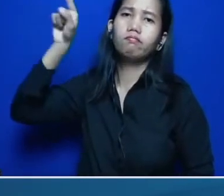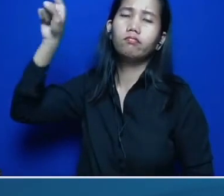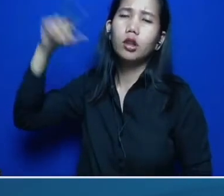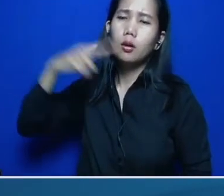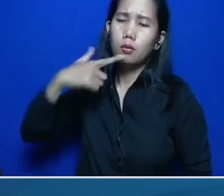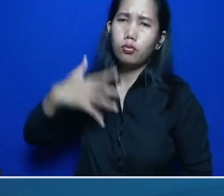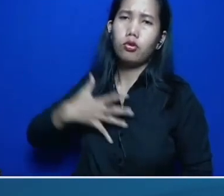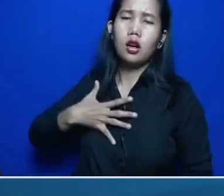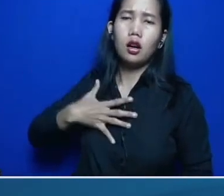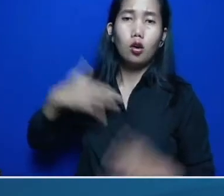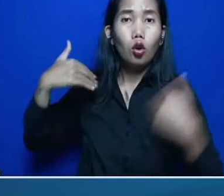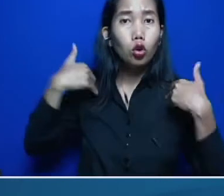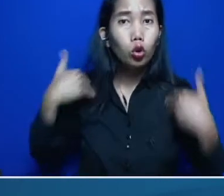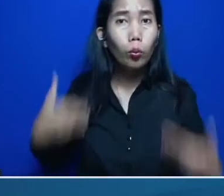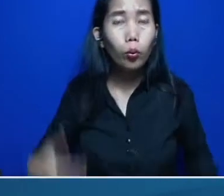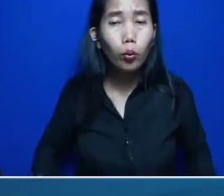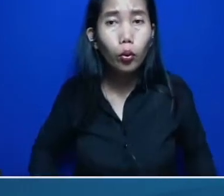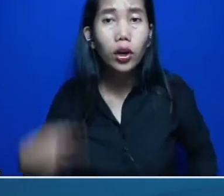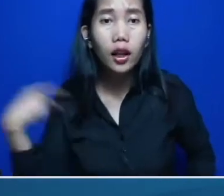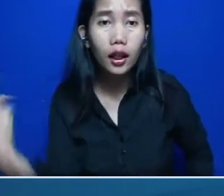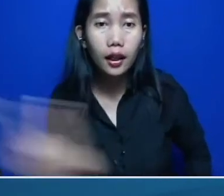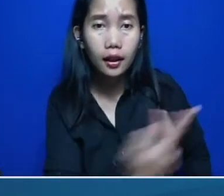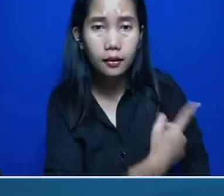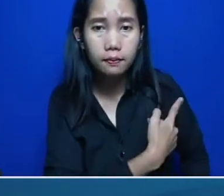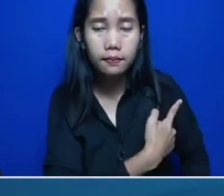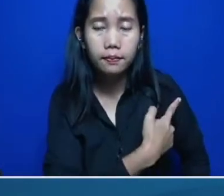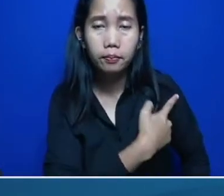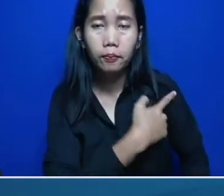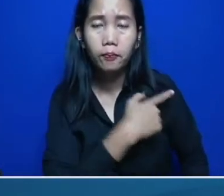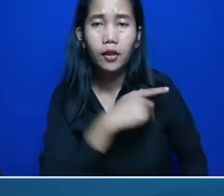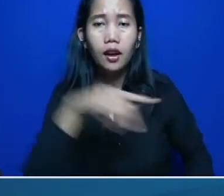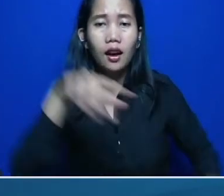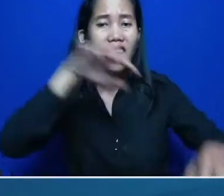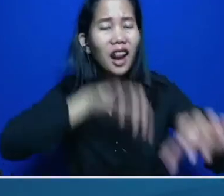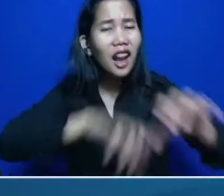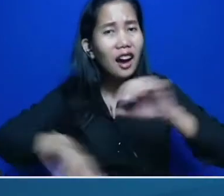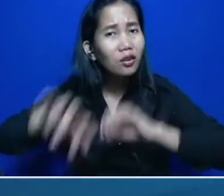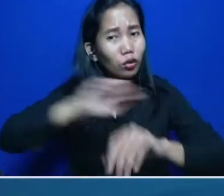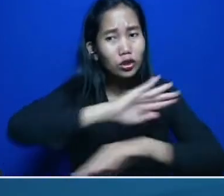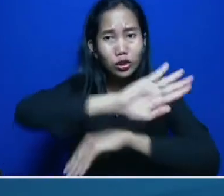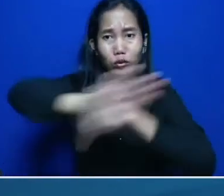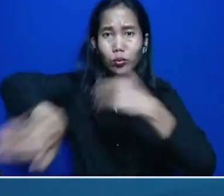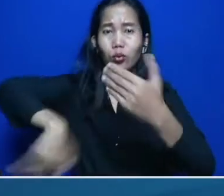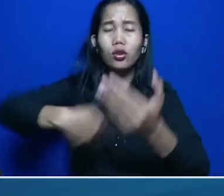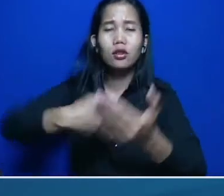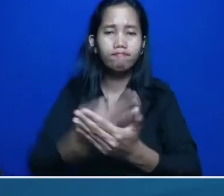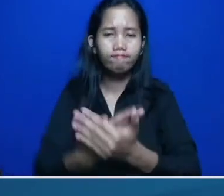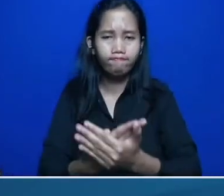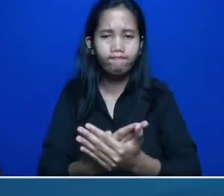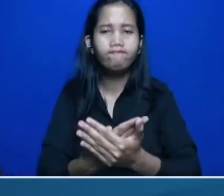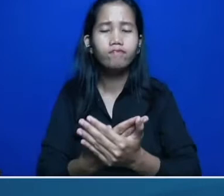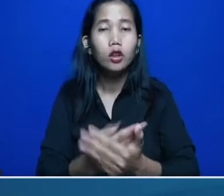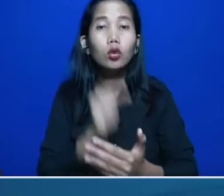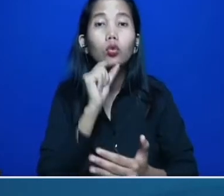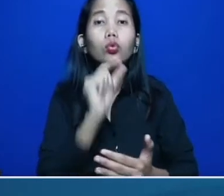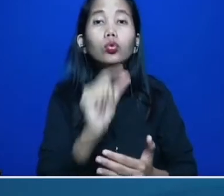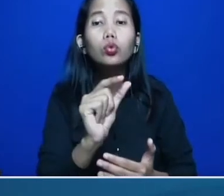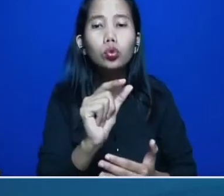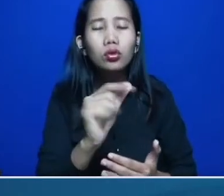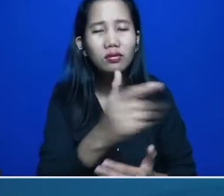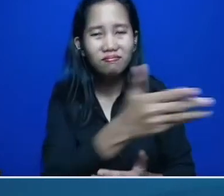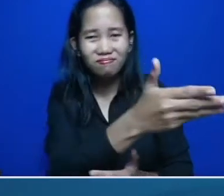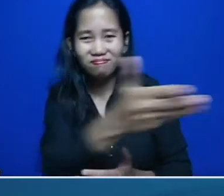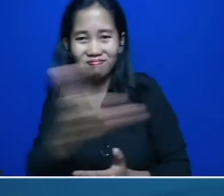kali lakukanlah semuanya itu untuk kemuliaan Allah Malam ini kita